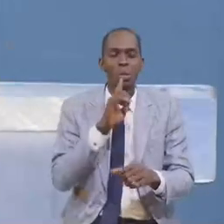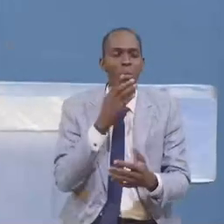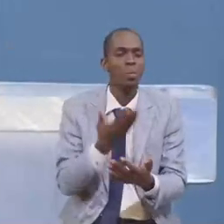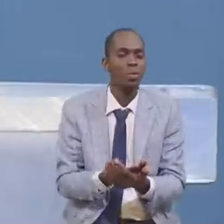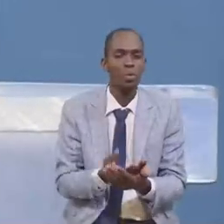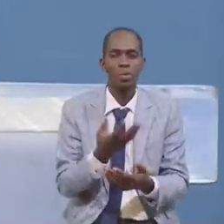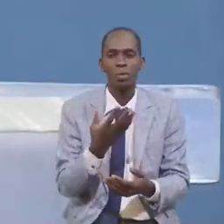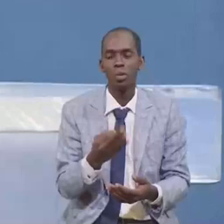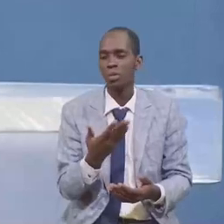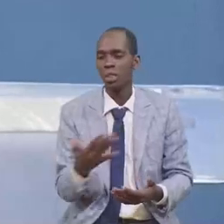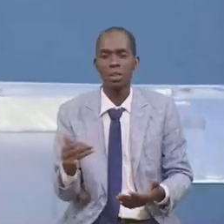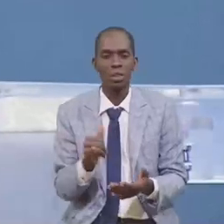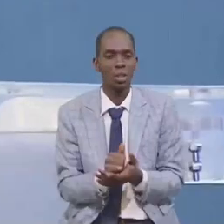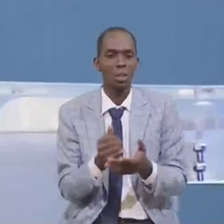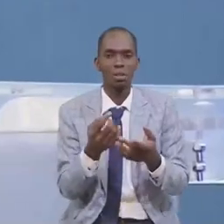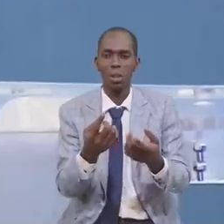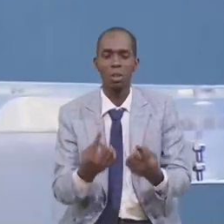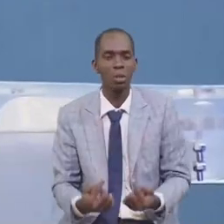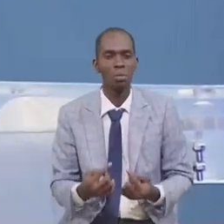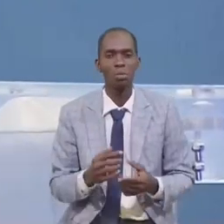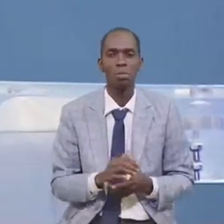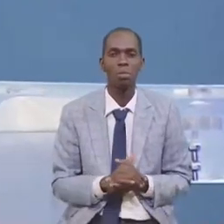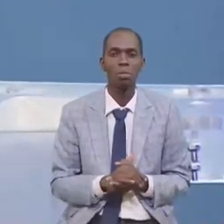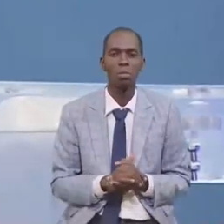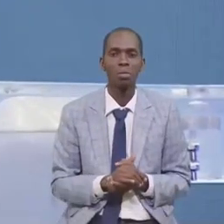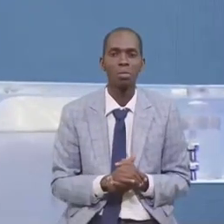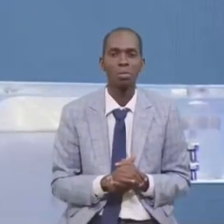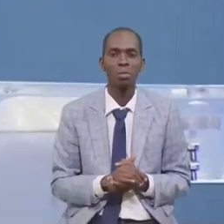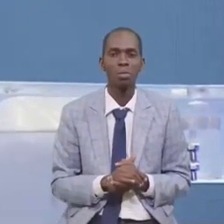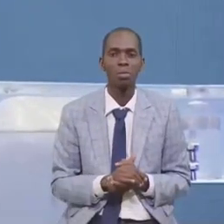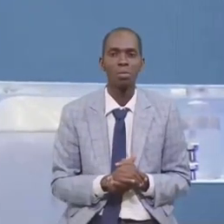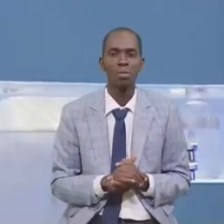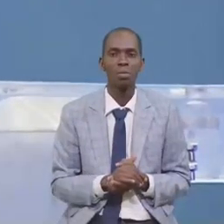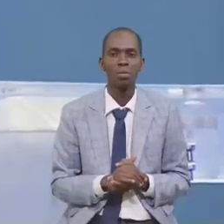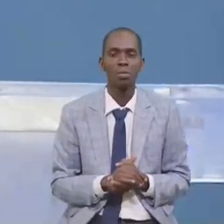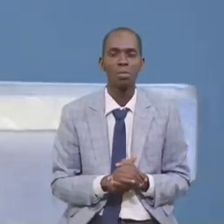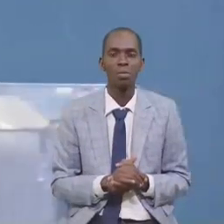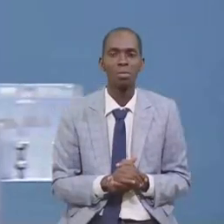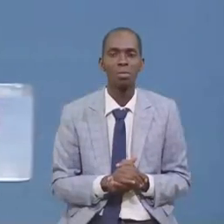Le mensonge, la tromperie est devenue une chose nationale pour tout le monde.